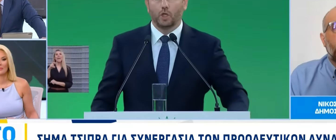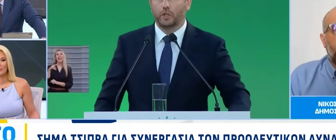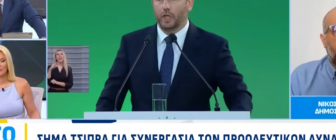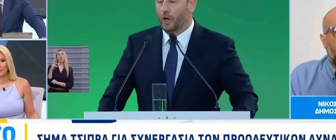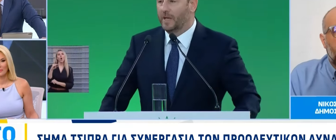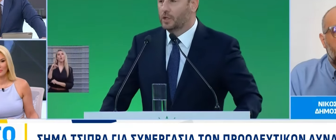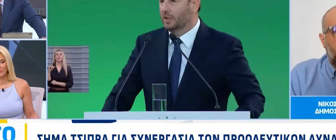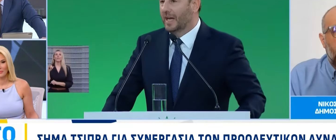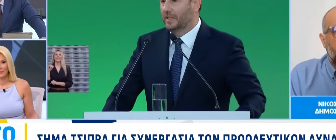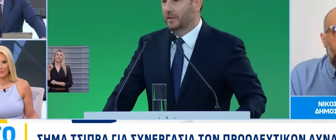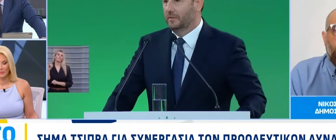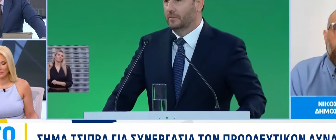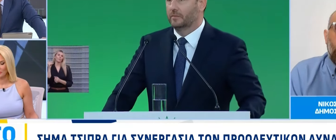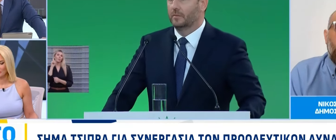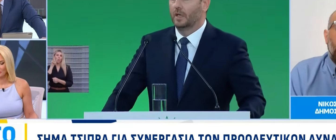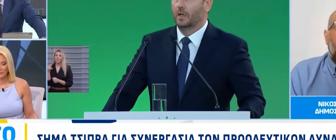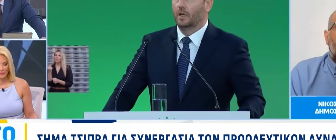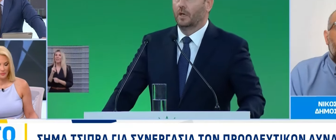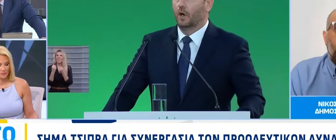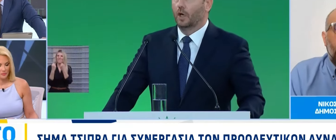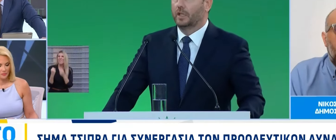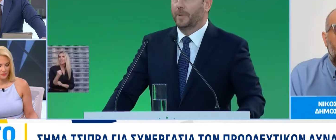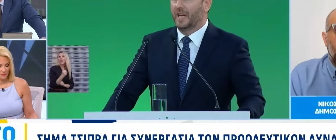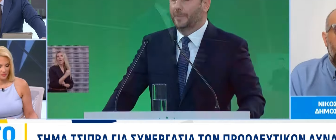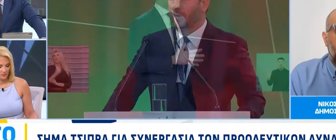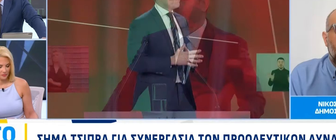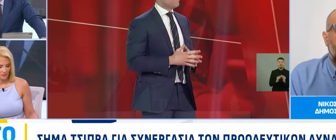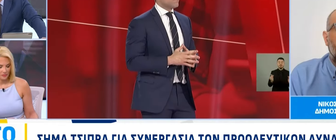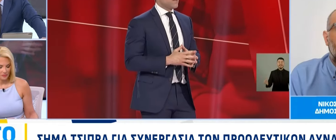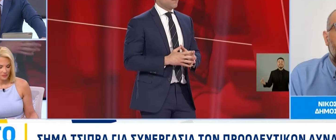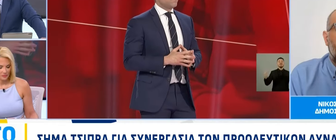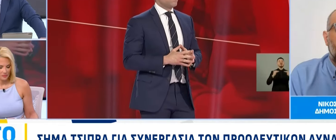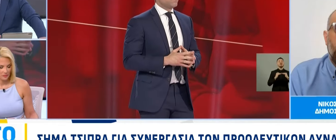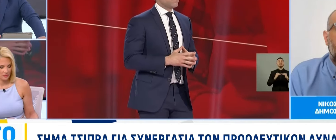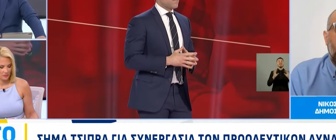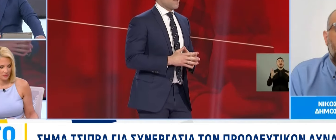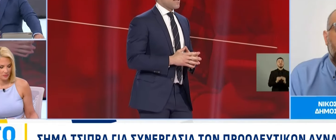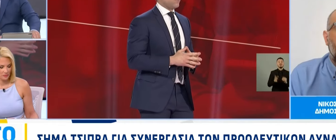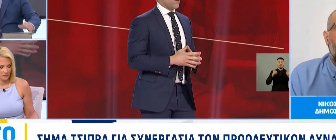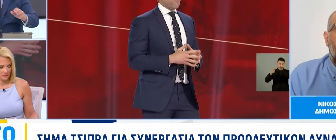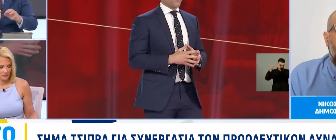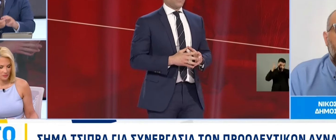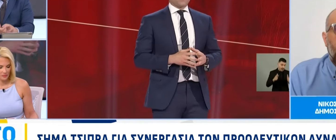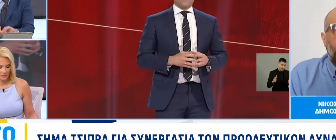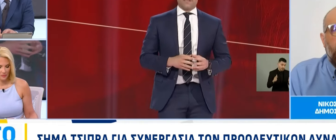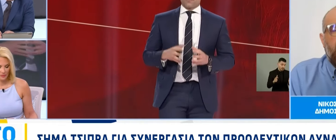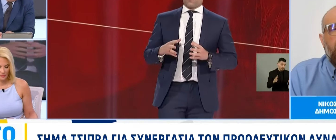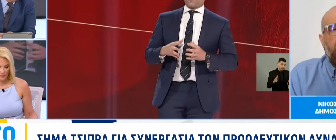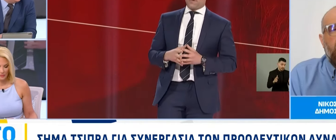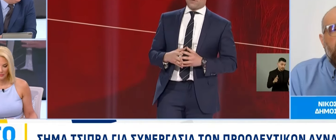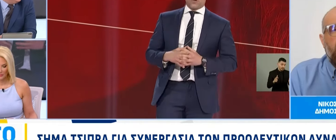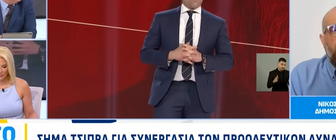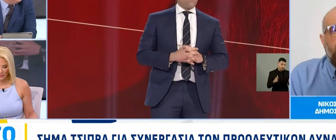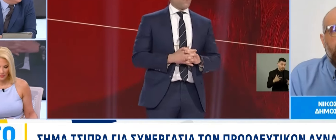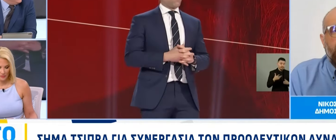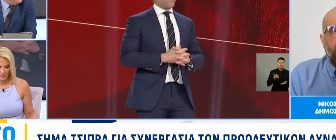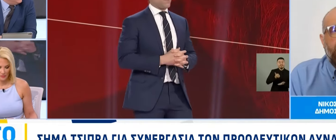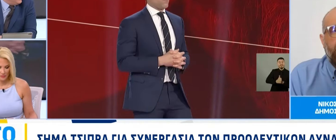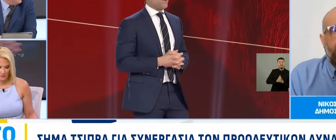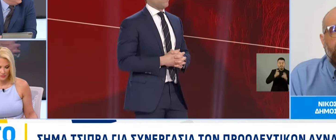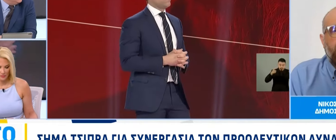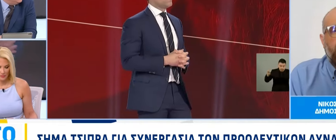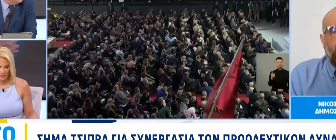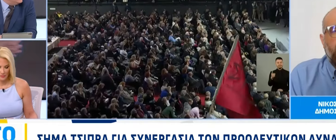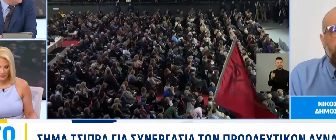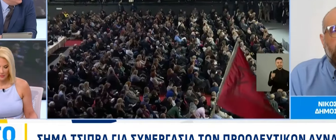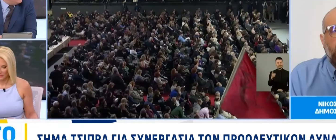έναν ανοιχτό χαρακτήρα απέναντι στους άλλους? Θα προσπαθήσουν με κάθε τρόπο να διαφυλάξουν την ηγεσία τους και την προεδρία τους. Ο κύριος Κασελάκης ακόμα και ο Τσίπρας λέει να